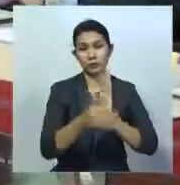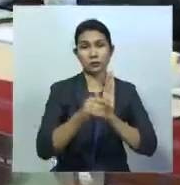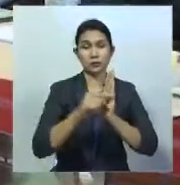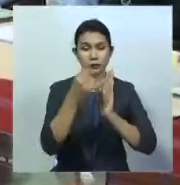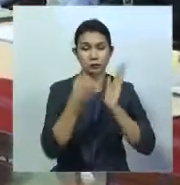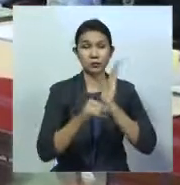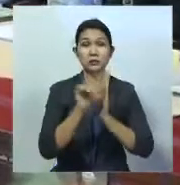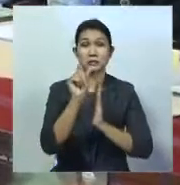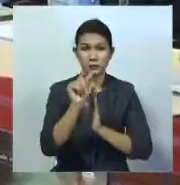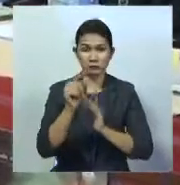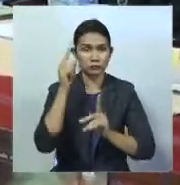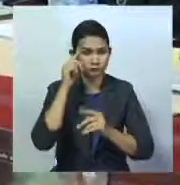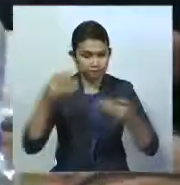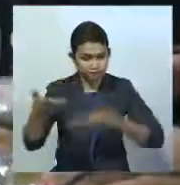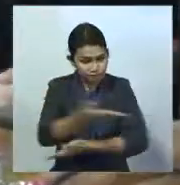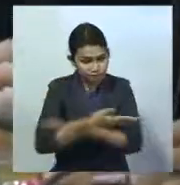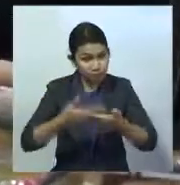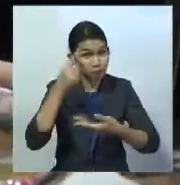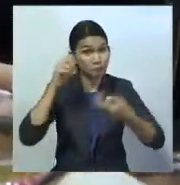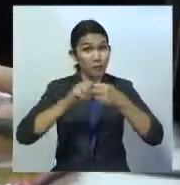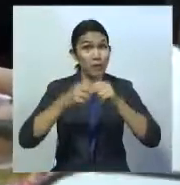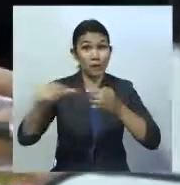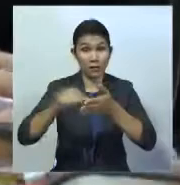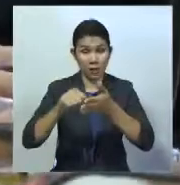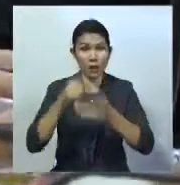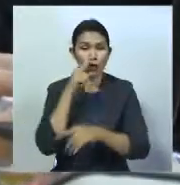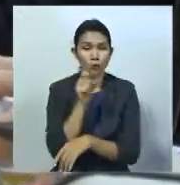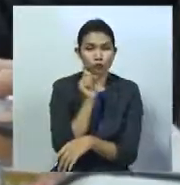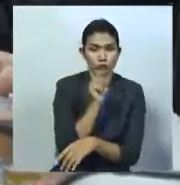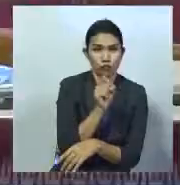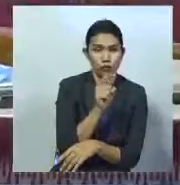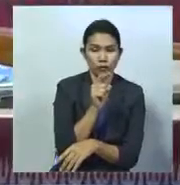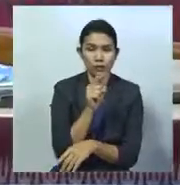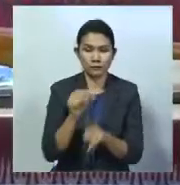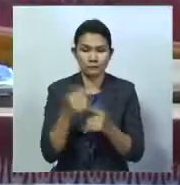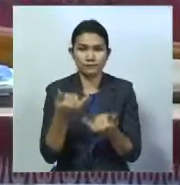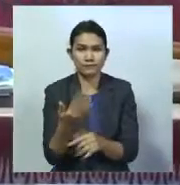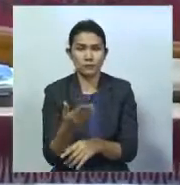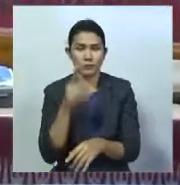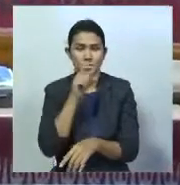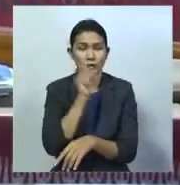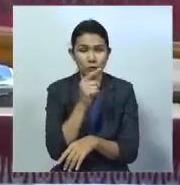พื่อหารือกำหนดแนวทางการแก้ไขปัญหาทั้งระยะเร่งด่วนระยะกลางและระยะยาวค่ะ